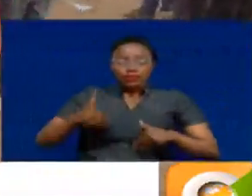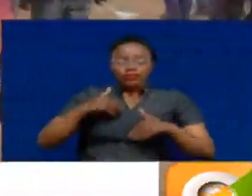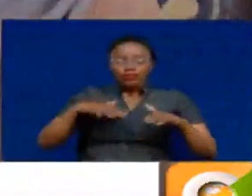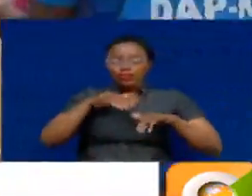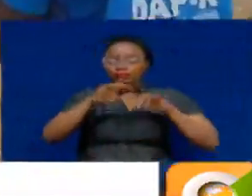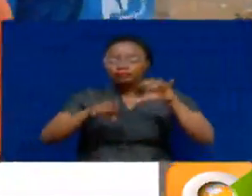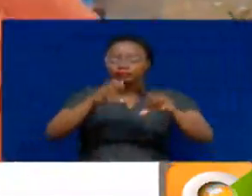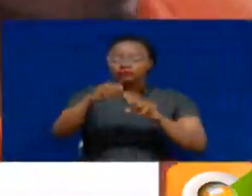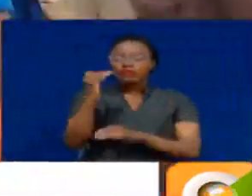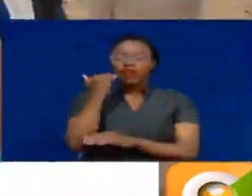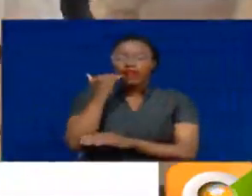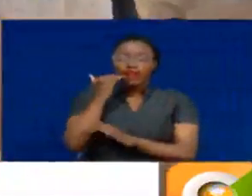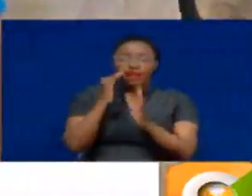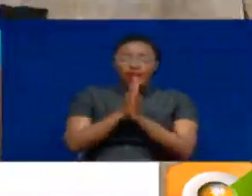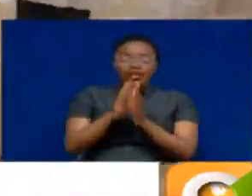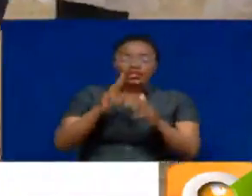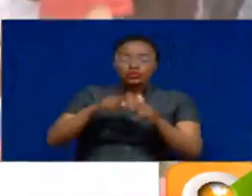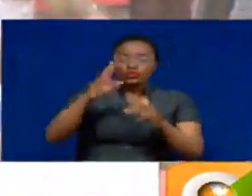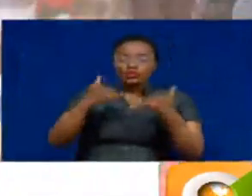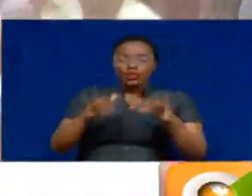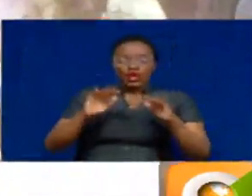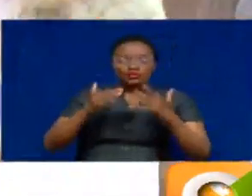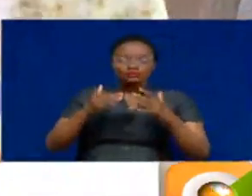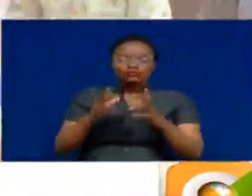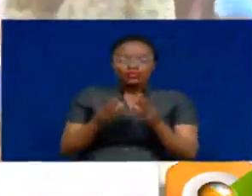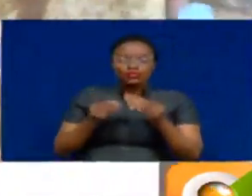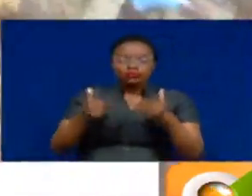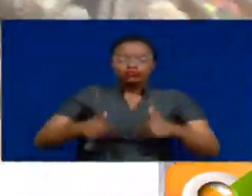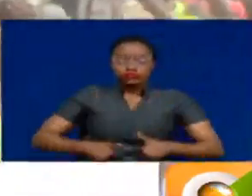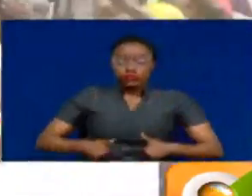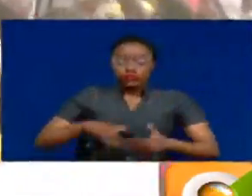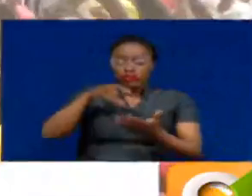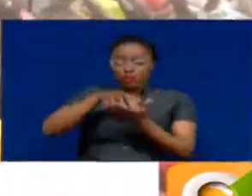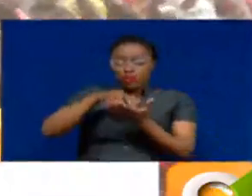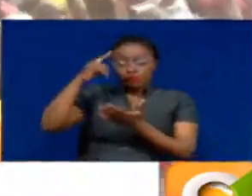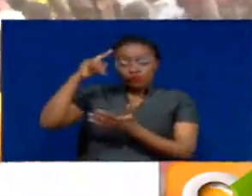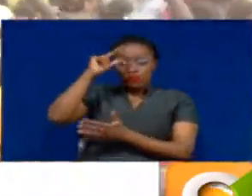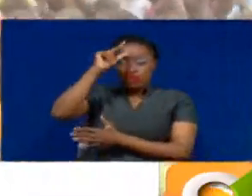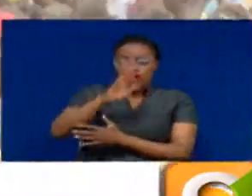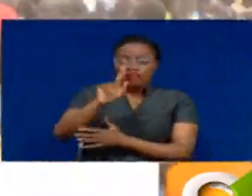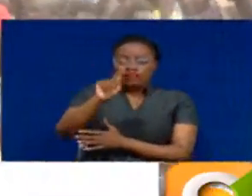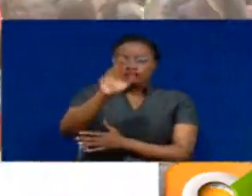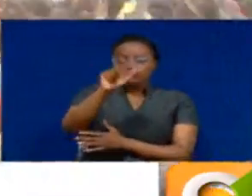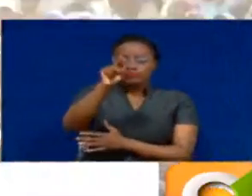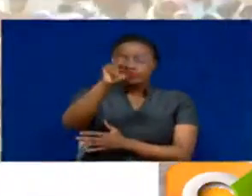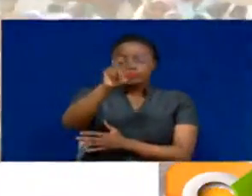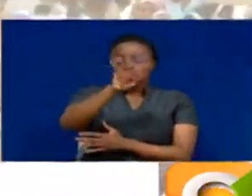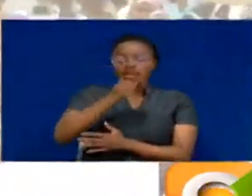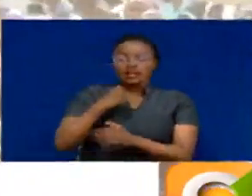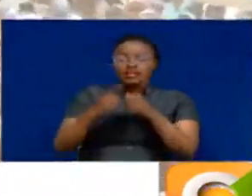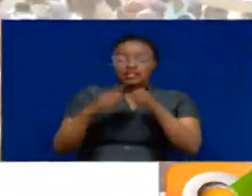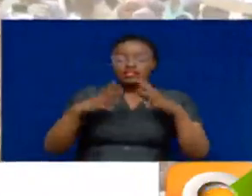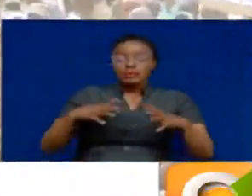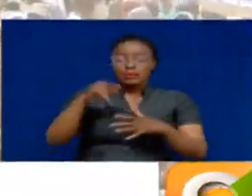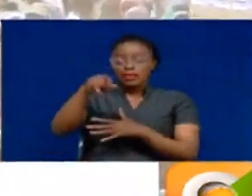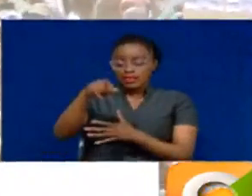walingangania mikate na soda angalau kupoza machengelele. Kiti cha ugavana kaunti ya Trans Nzoia kimewavutia wagombea sita